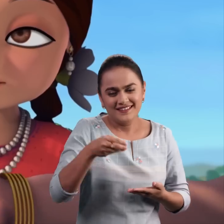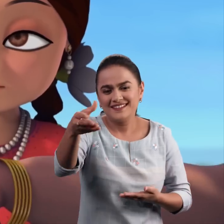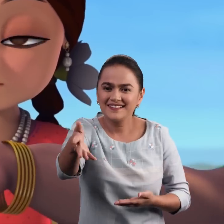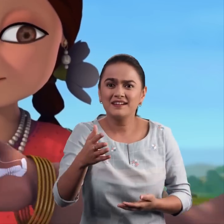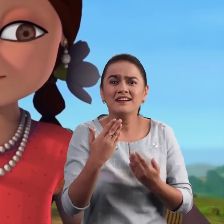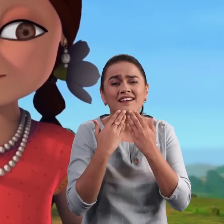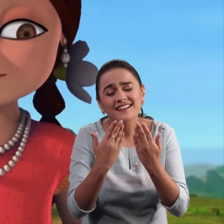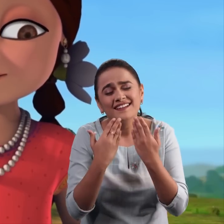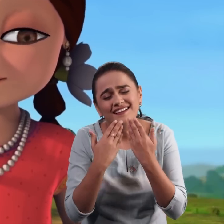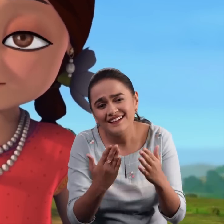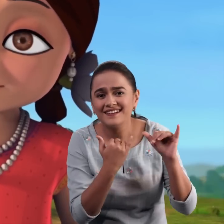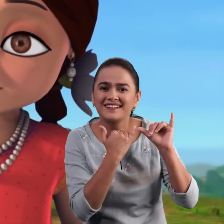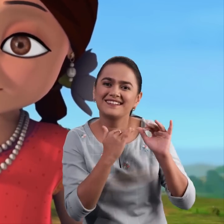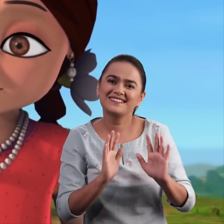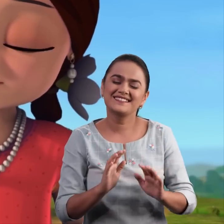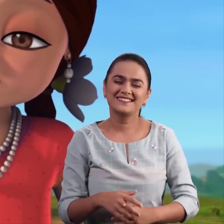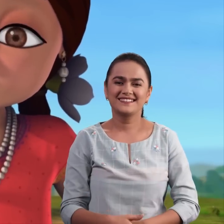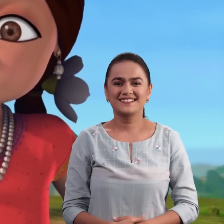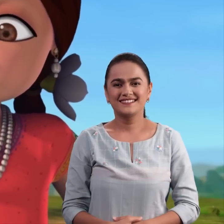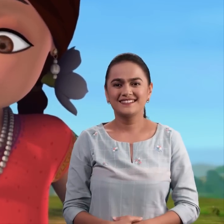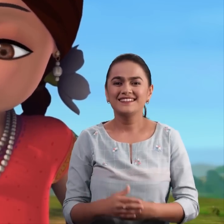मिलेंगे। धन्यवाद कृष्णा।